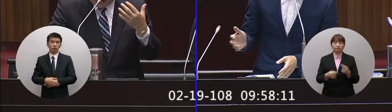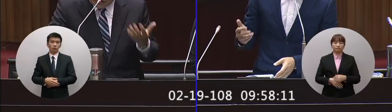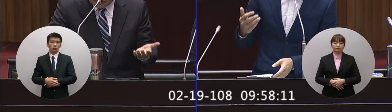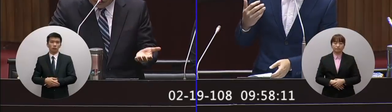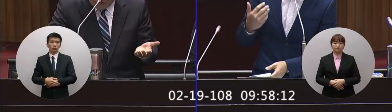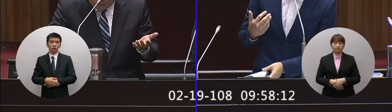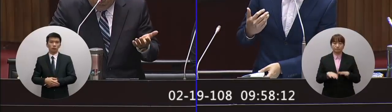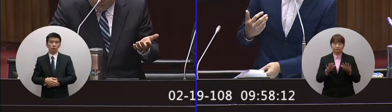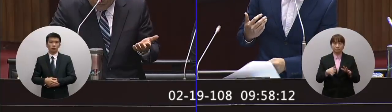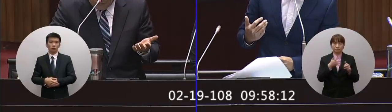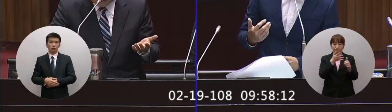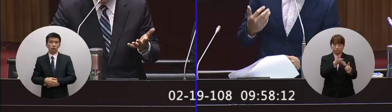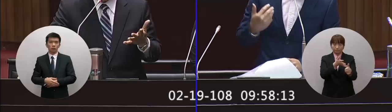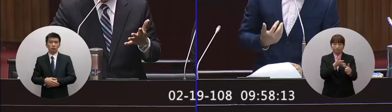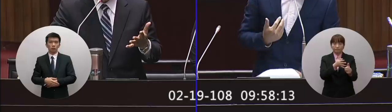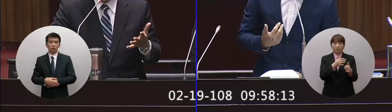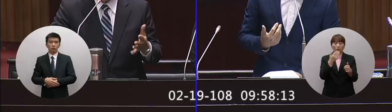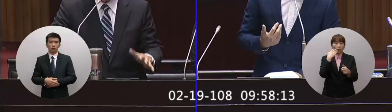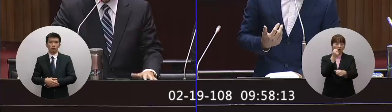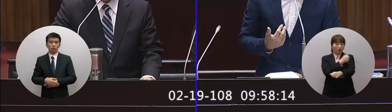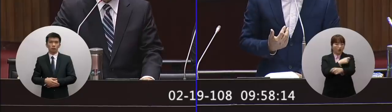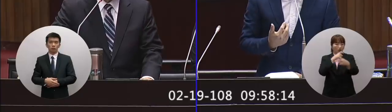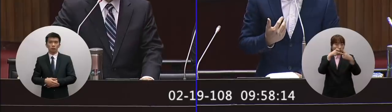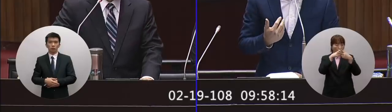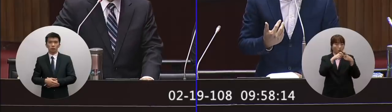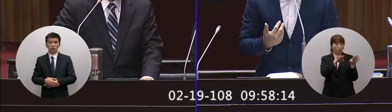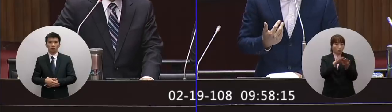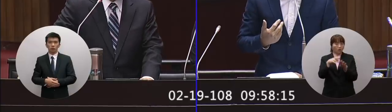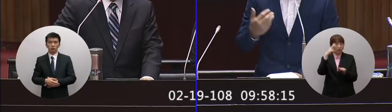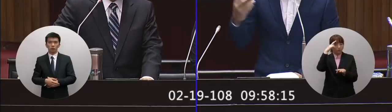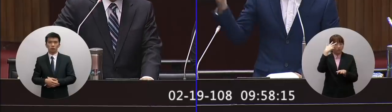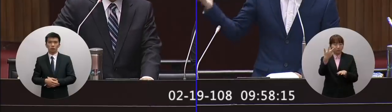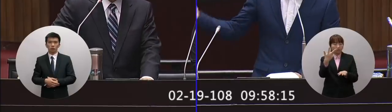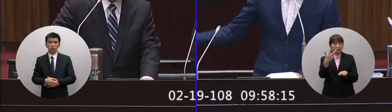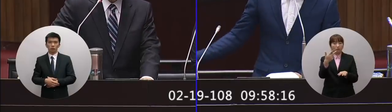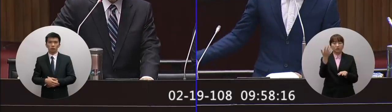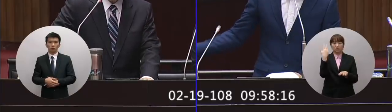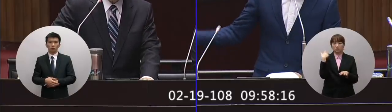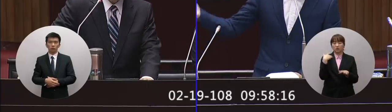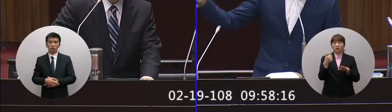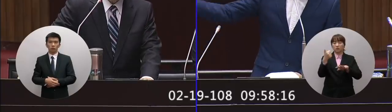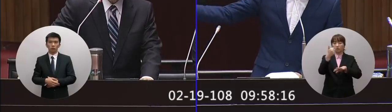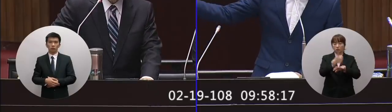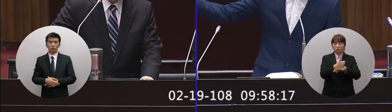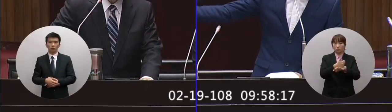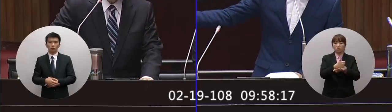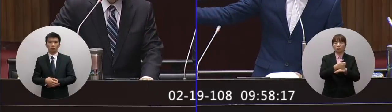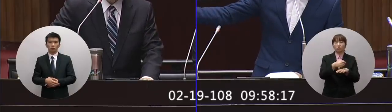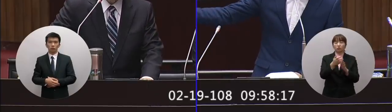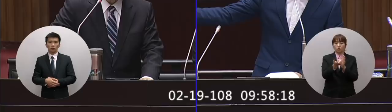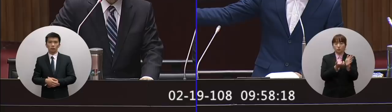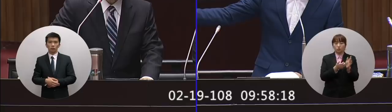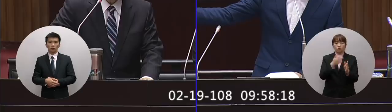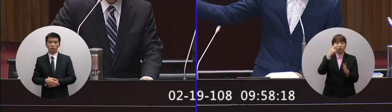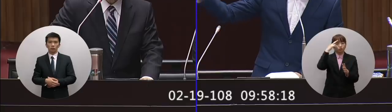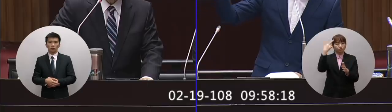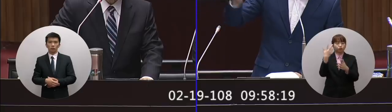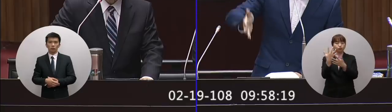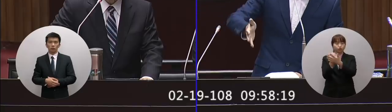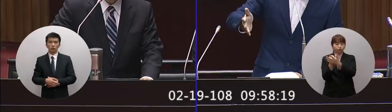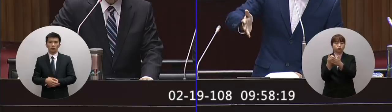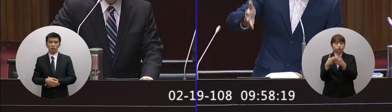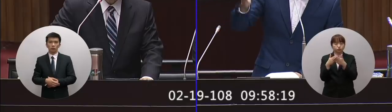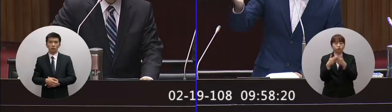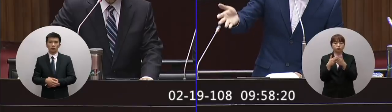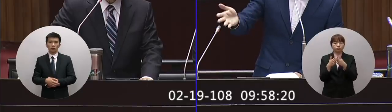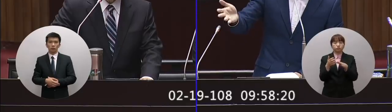请 人，我们现在问的是说，那劳工的七天假之前上台之前七天假一定要保住，上